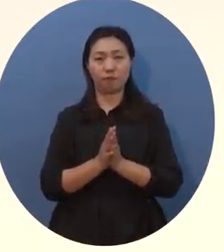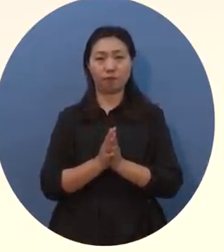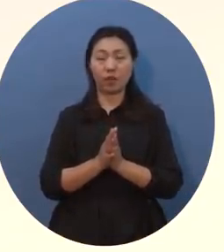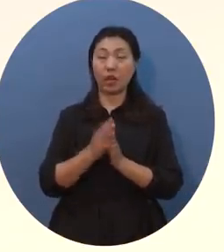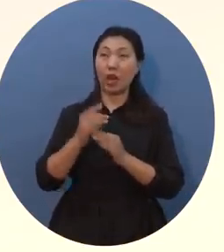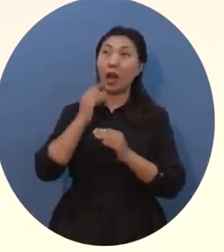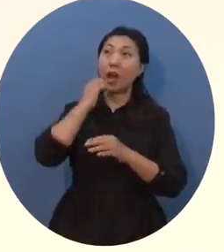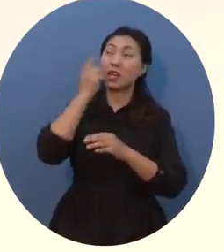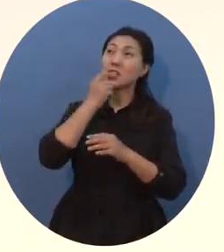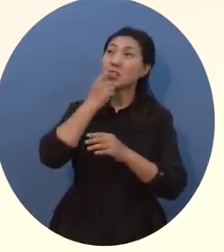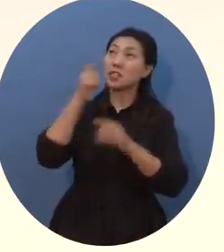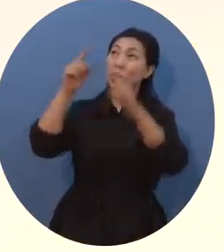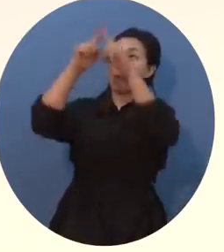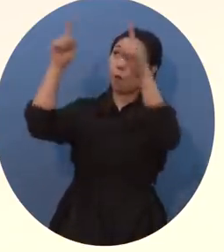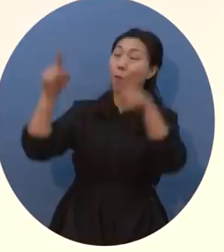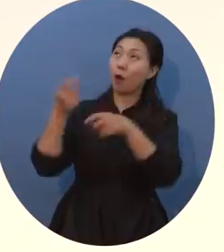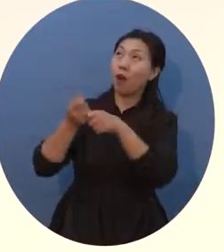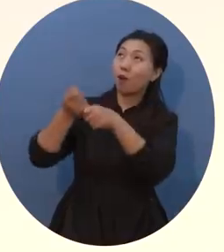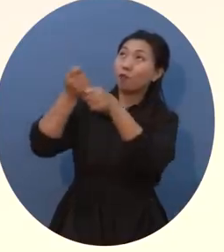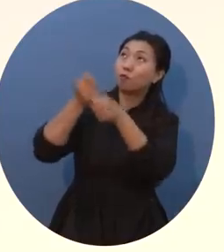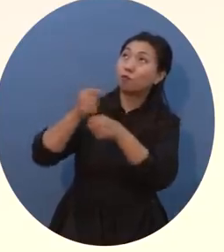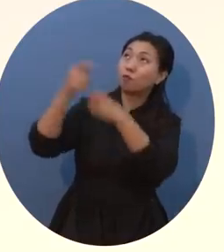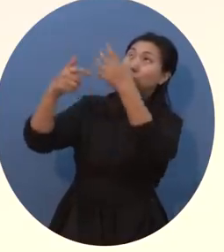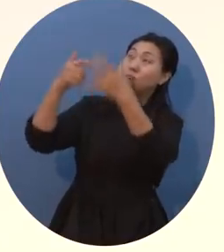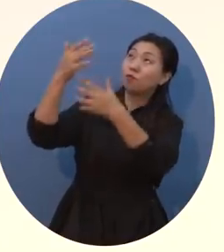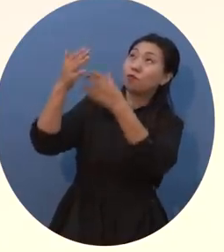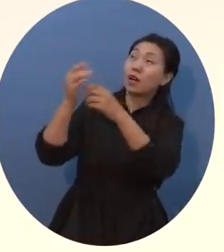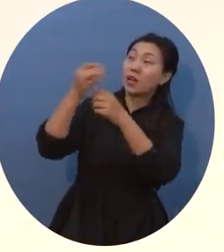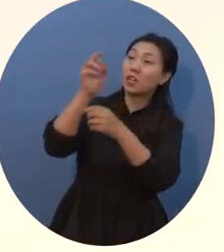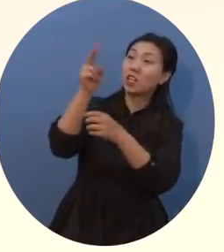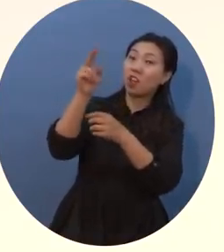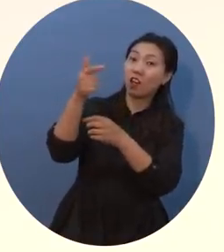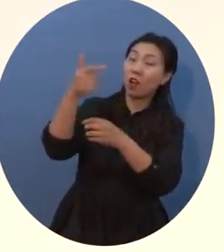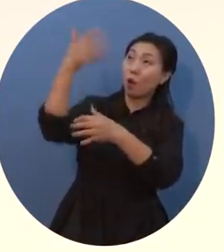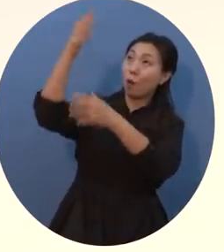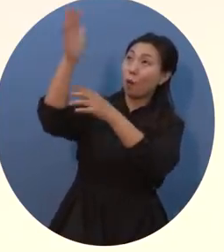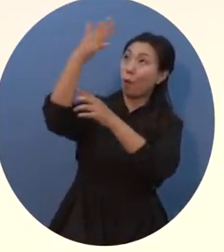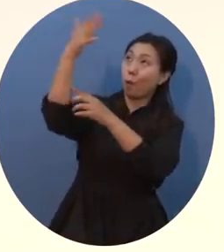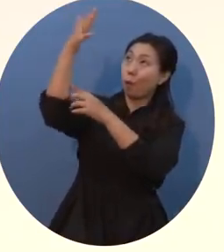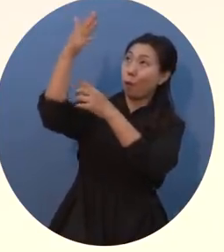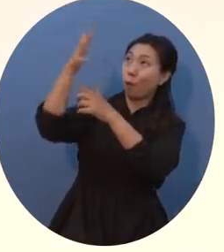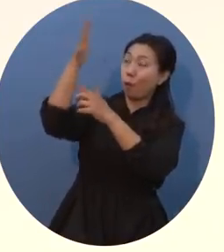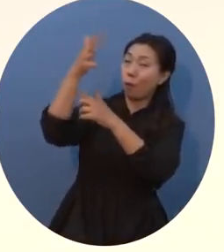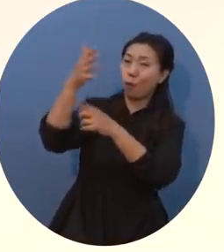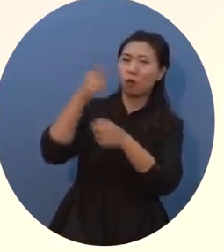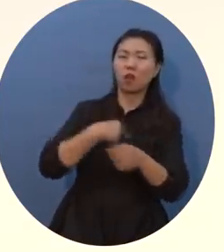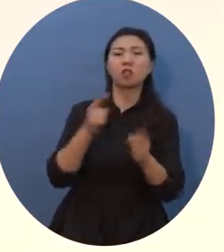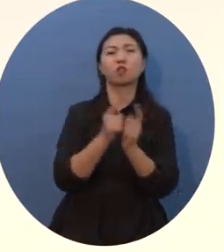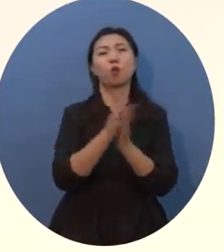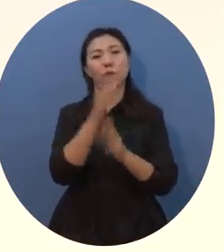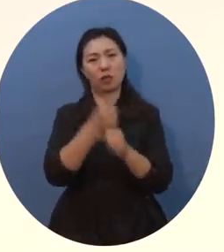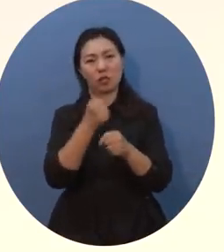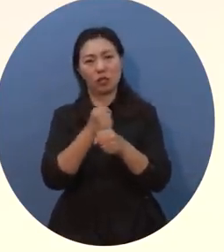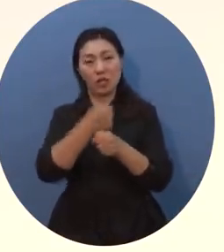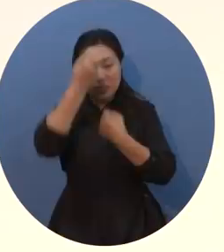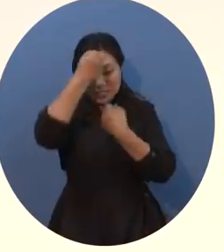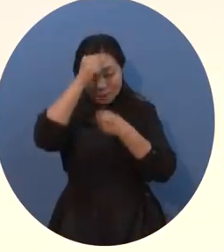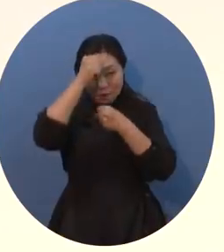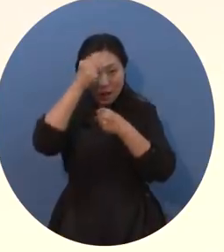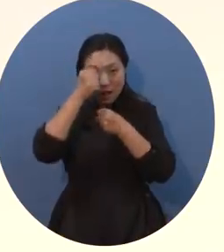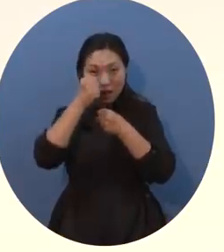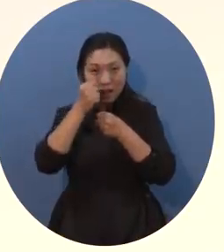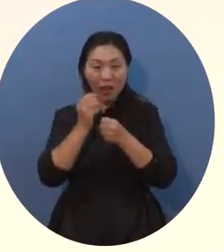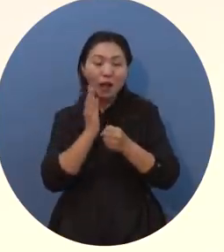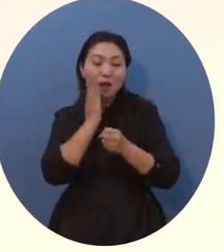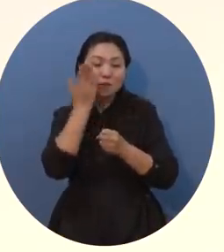연도 자기가 날리는 자기가 만들었어. 그러니까 집신도 자기가 씻는